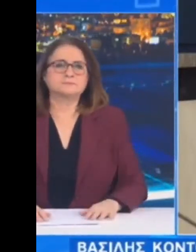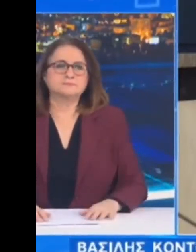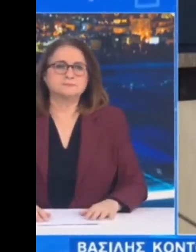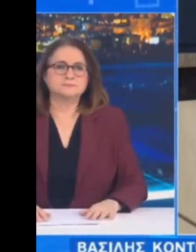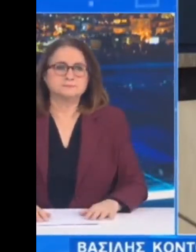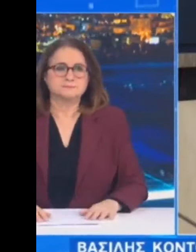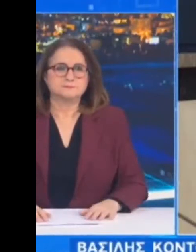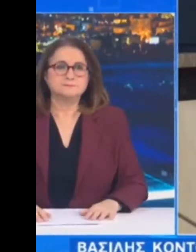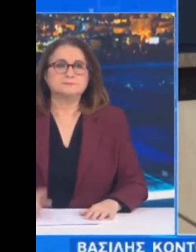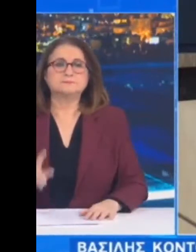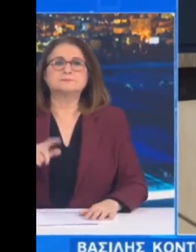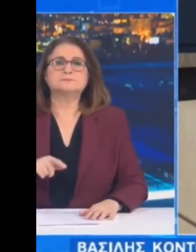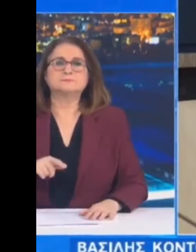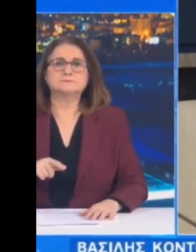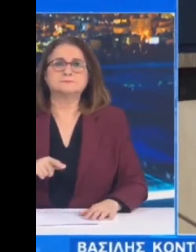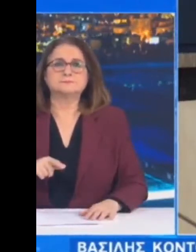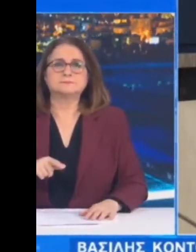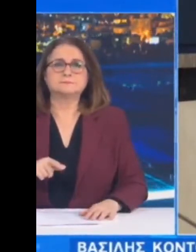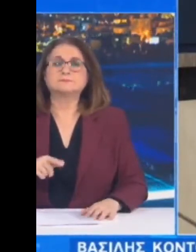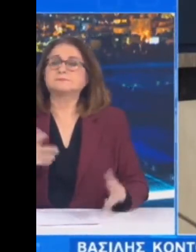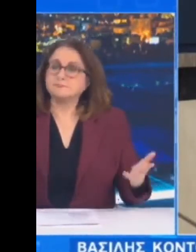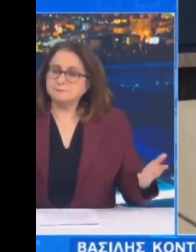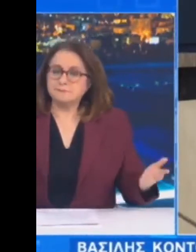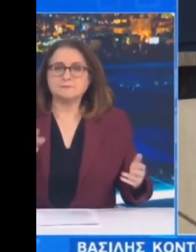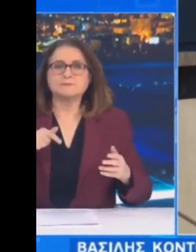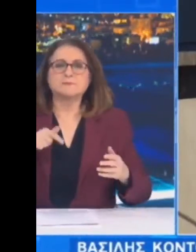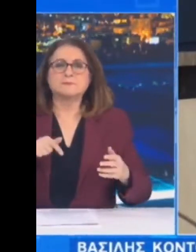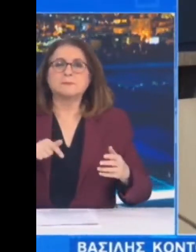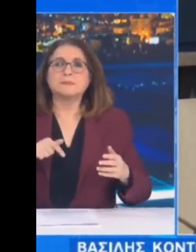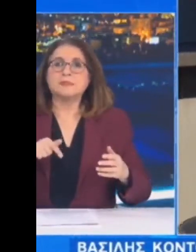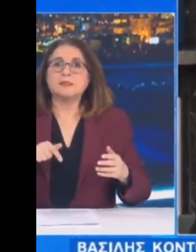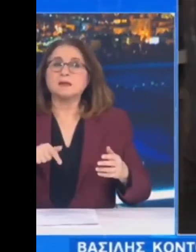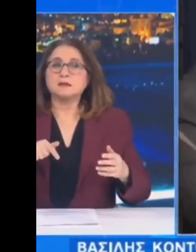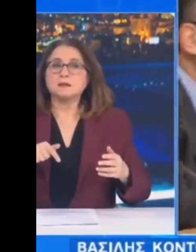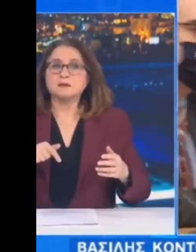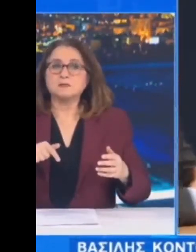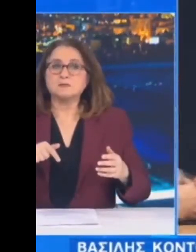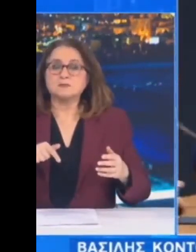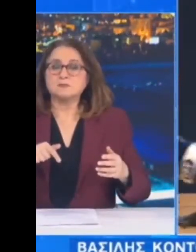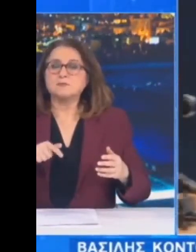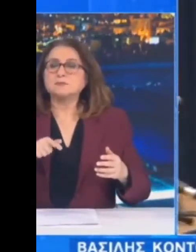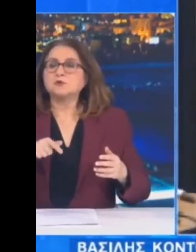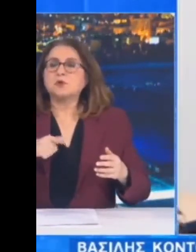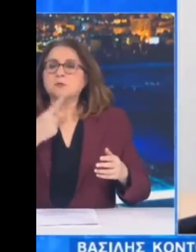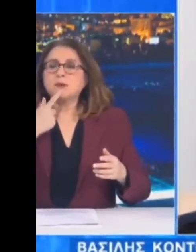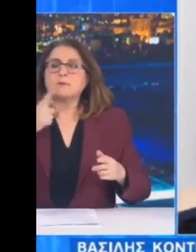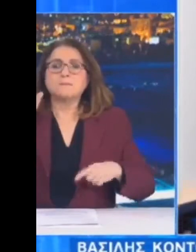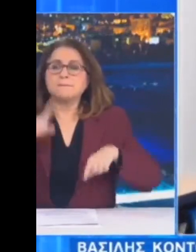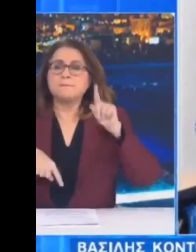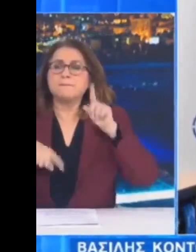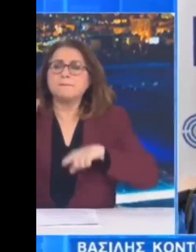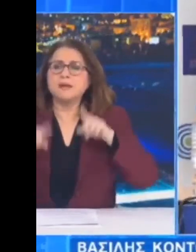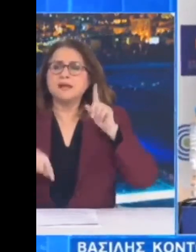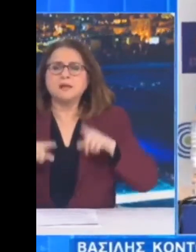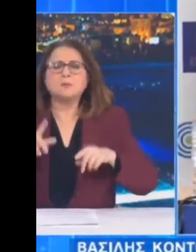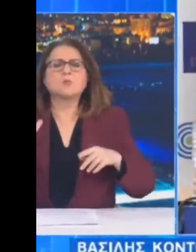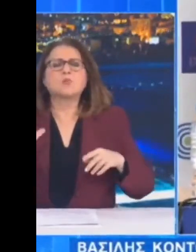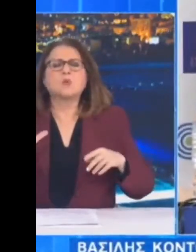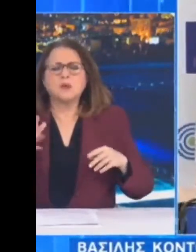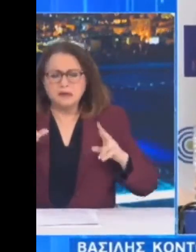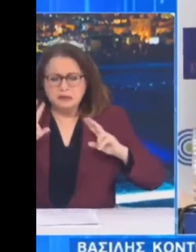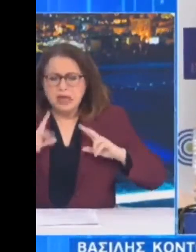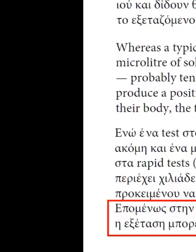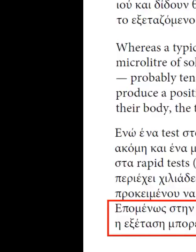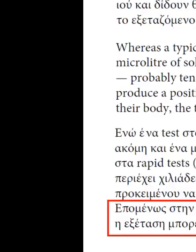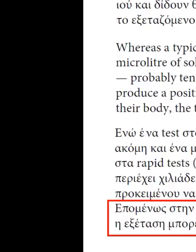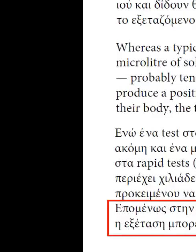μην έχει μεγάλο επίπτωση το να χάσουμε μερικούς οι οποίοι έχουν χαμηλό φορτίο και δεν θα